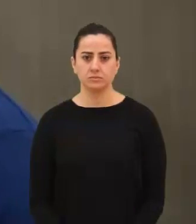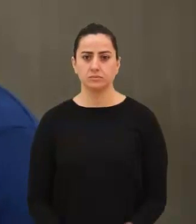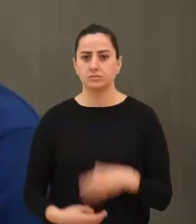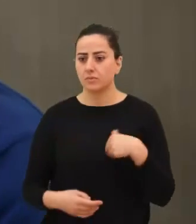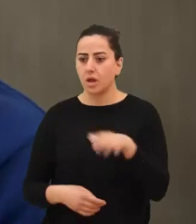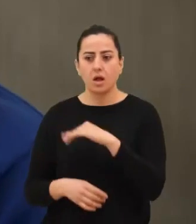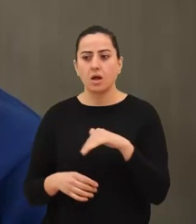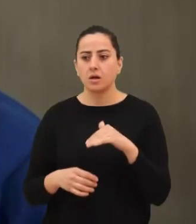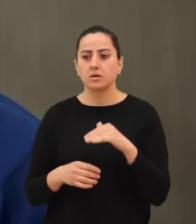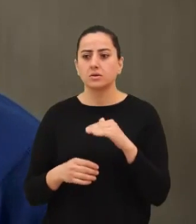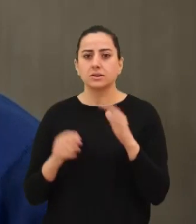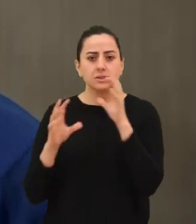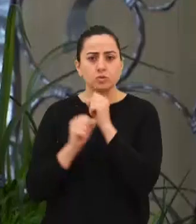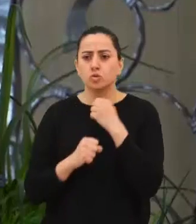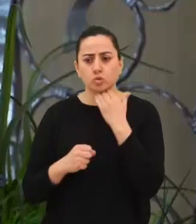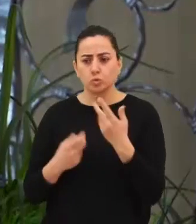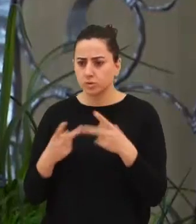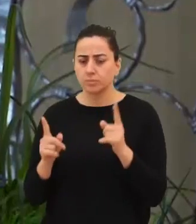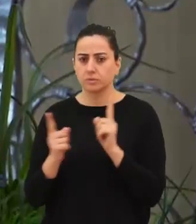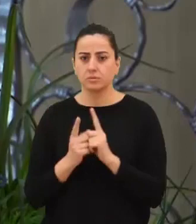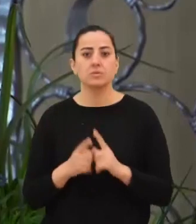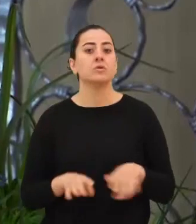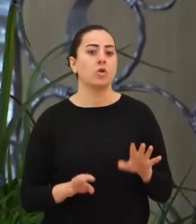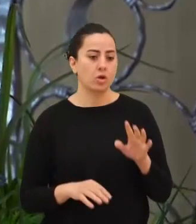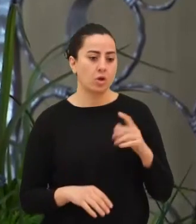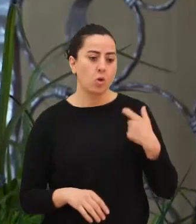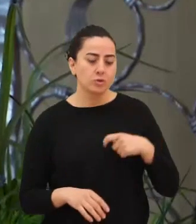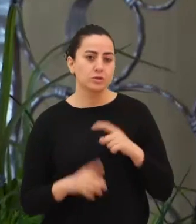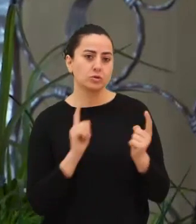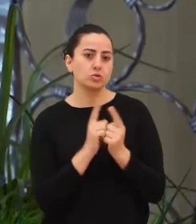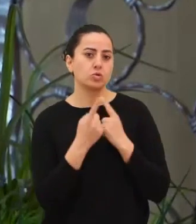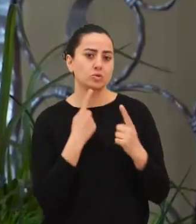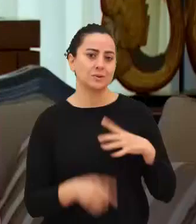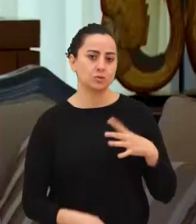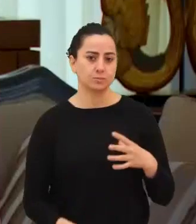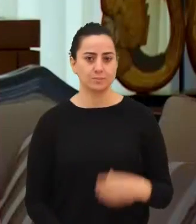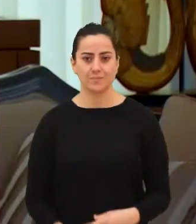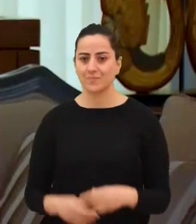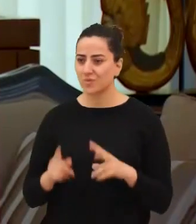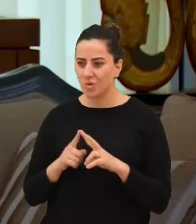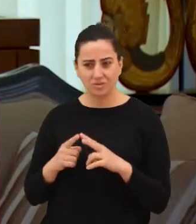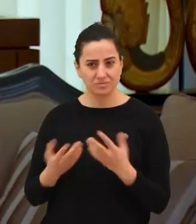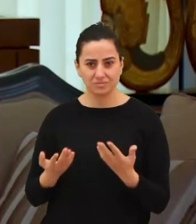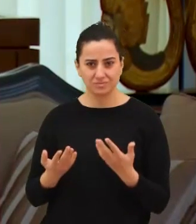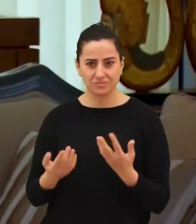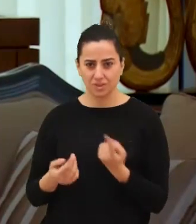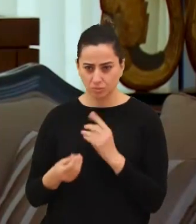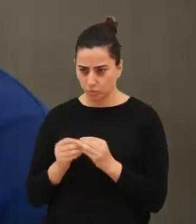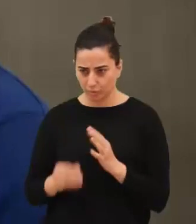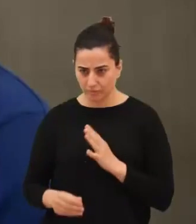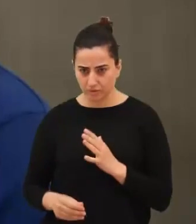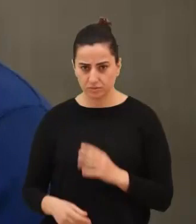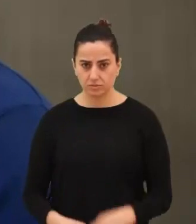Benim buradaki insanlardan hiçbir gizlim saklım yoktur. Bence mutlaka baş başa konuşmamız lazım Nurhan. Nurhancığım, acaba bir sorun mu